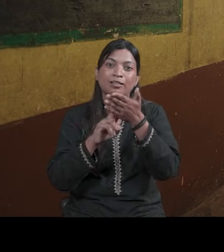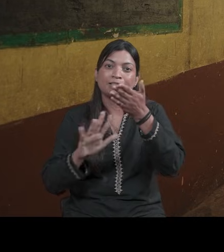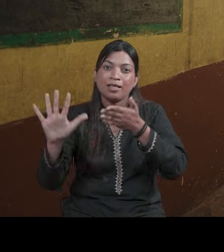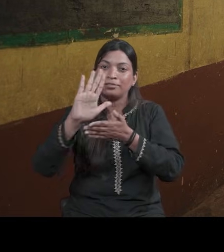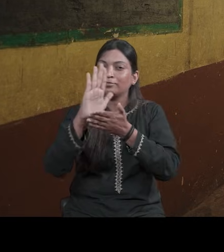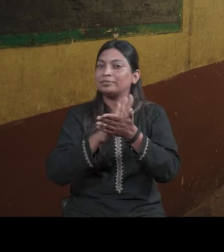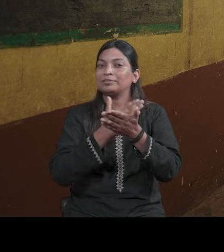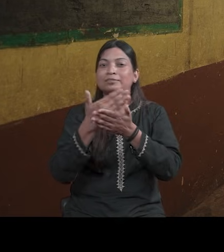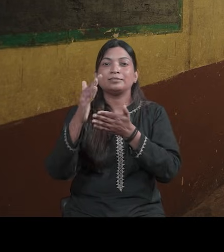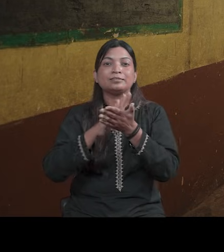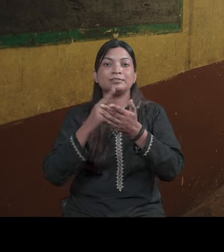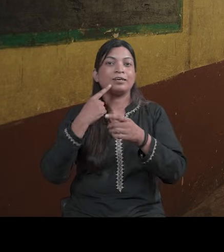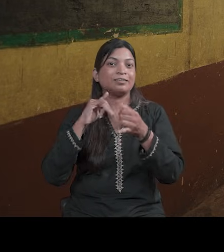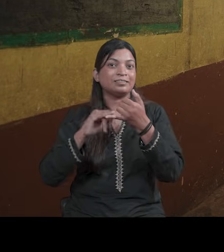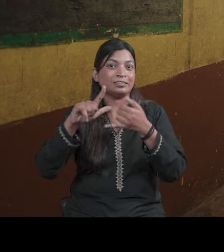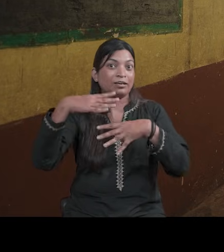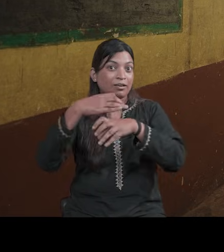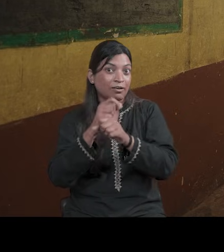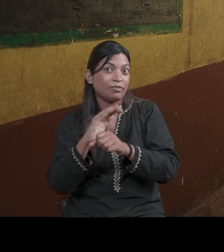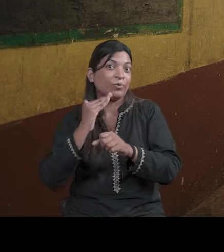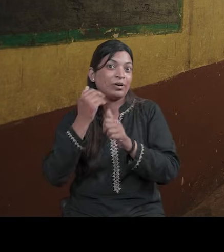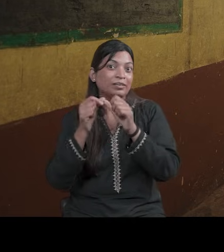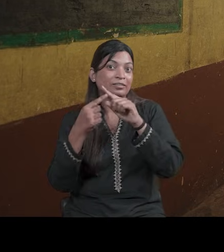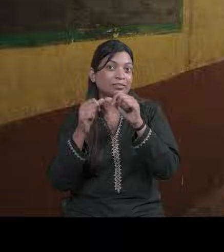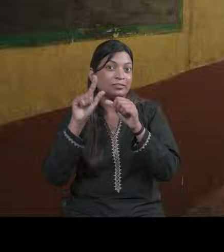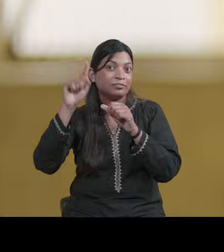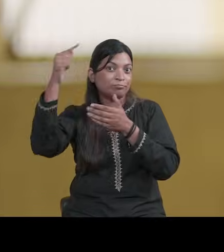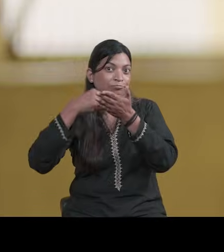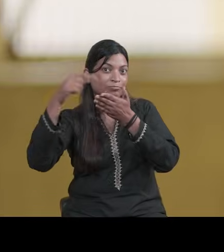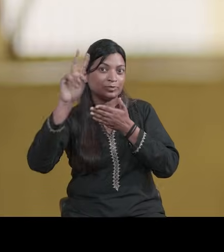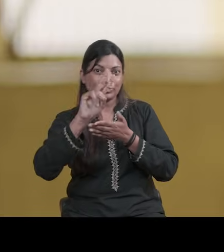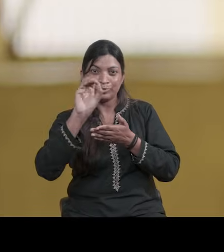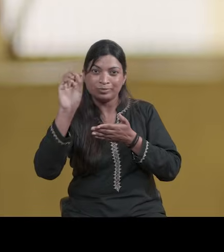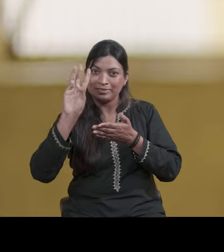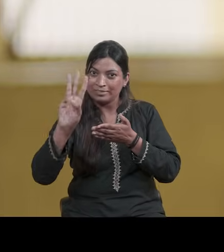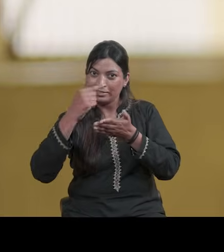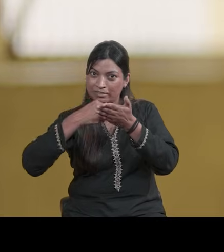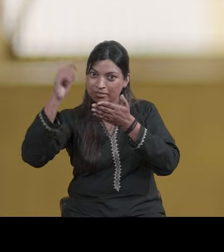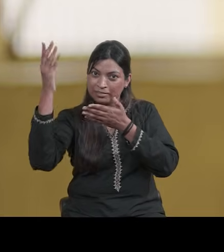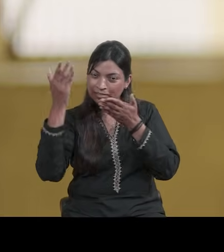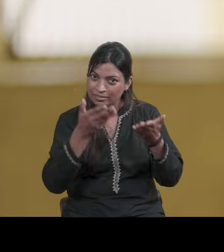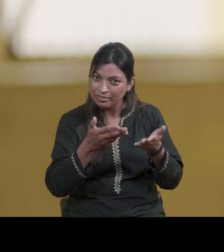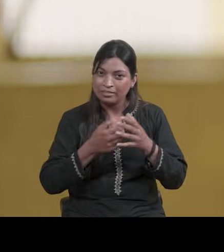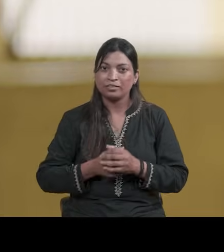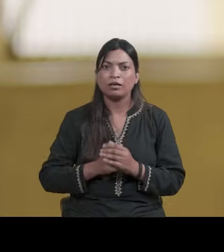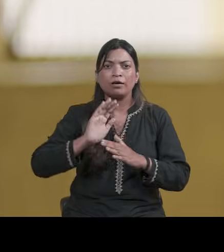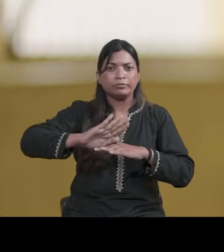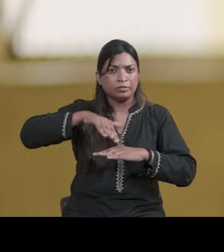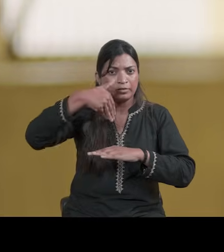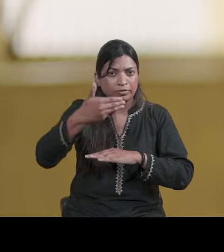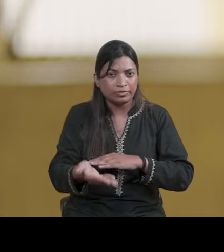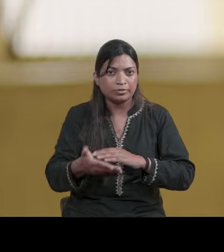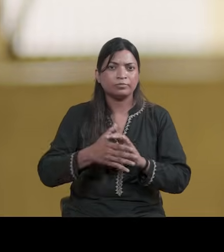लोगों ने बनाया था और भारत के प्रधानमंत्री श्री अटल बिहारी वाजपेयी जी से वर्ष 2003 में हमने मान्यता कराई थी, उसके